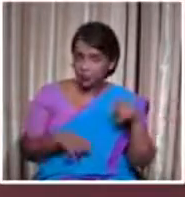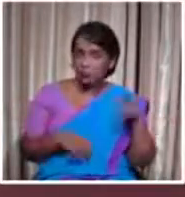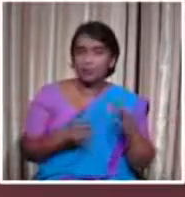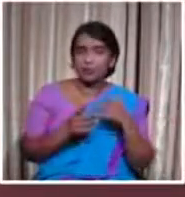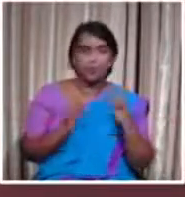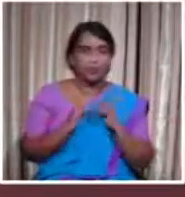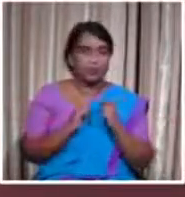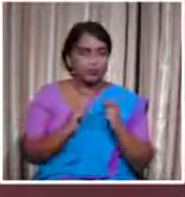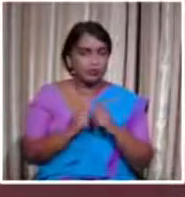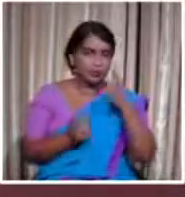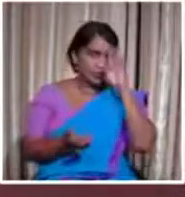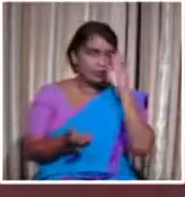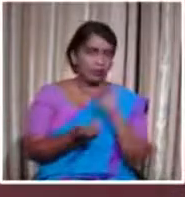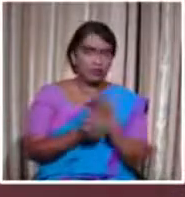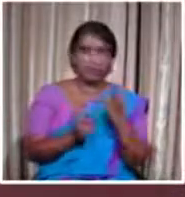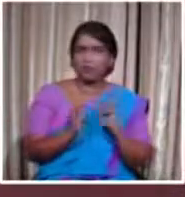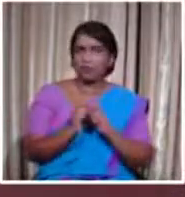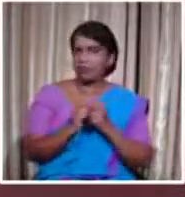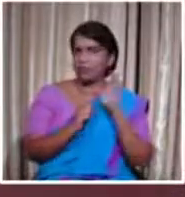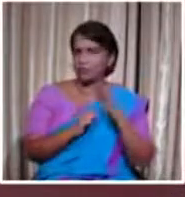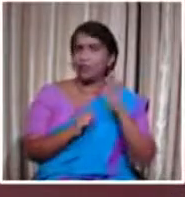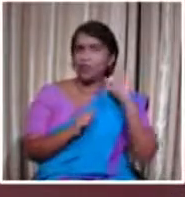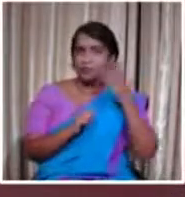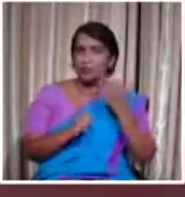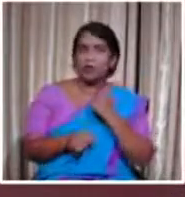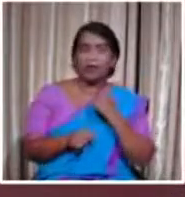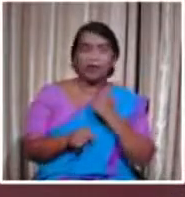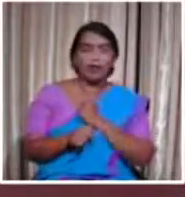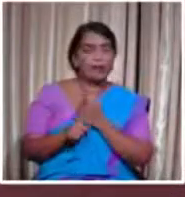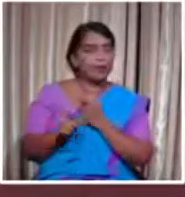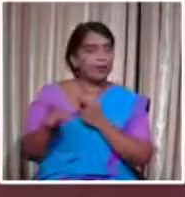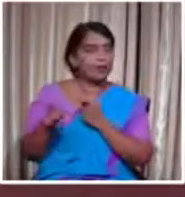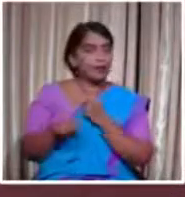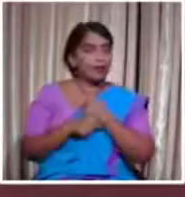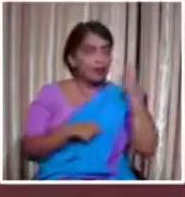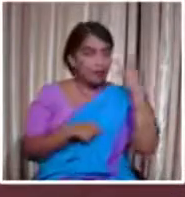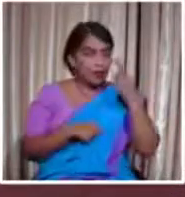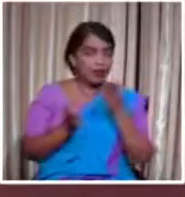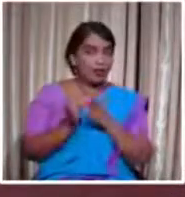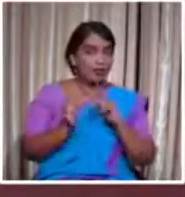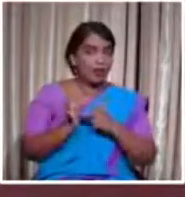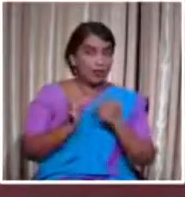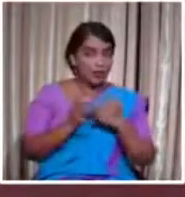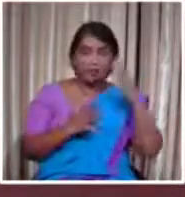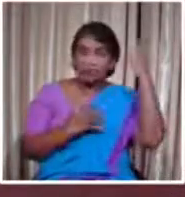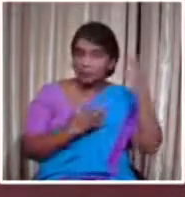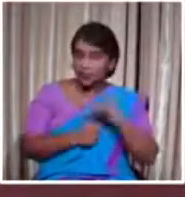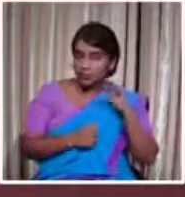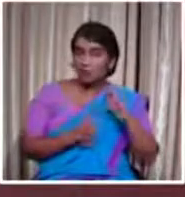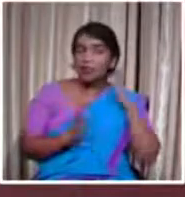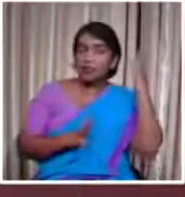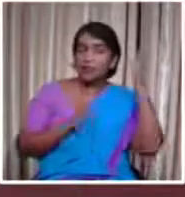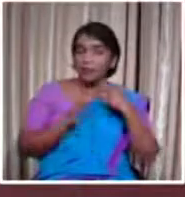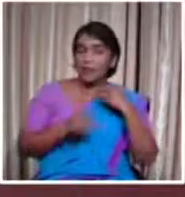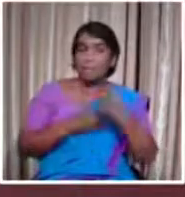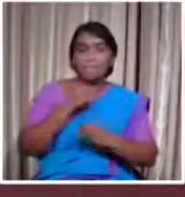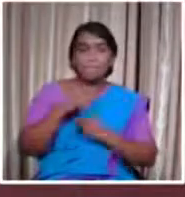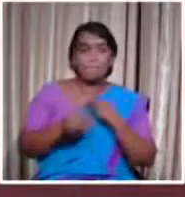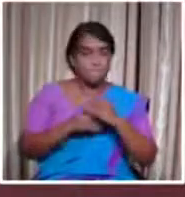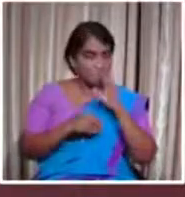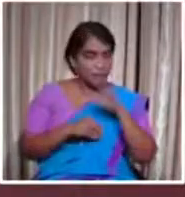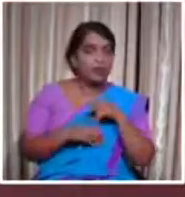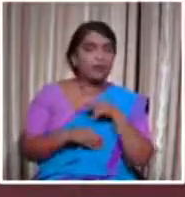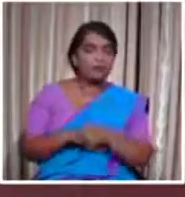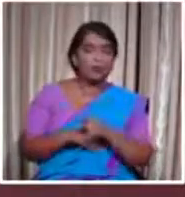ව්‍යාකූල හා අනාරක්ෂිත පැවතීම නිසා විශේෂයෙන්ම පෝට් සිටි හරහා රටට ගෙන්වා ගැනීමට අපේක්ෂිත ජාත්‍යන්තර ආයෝජන සඳහා